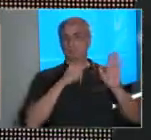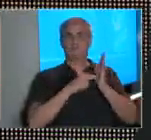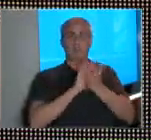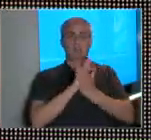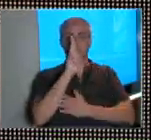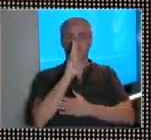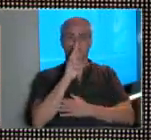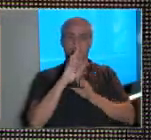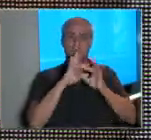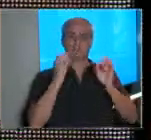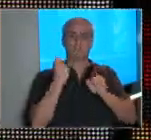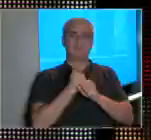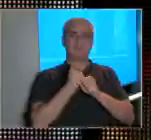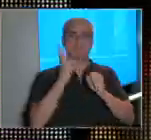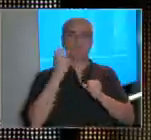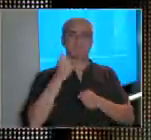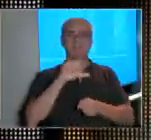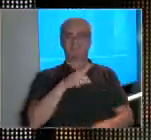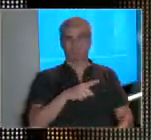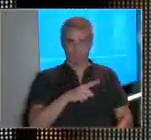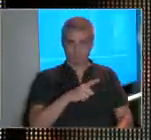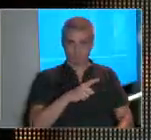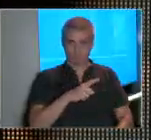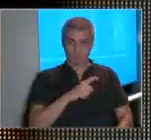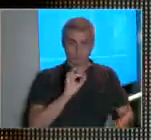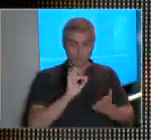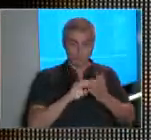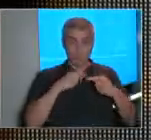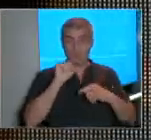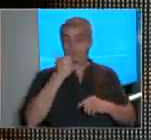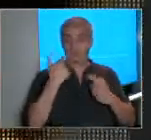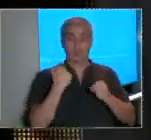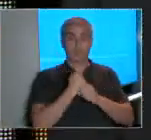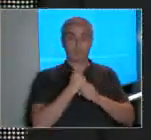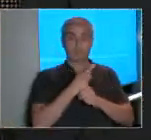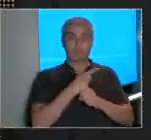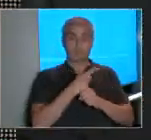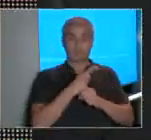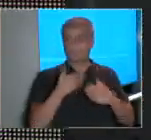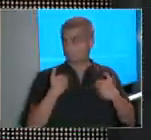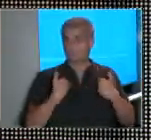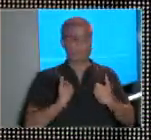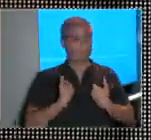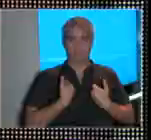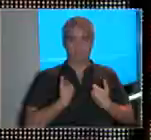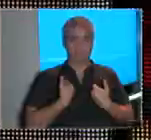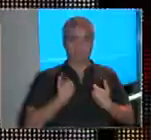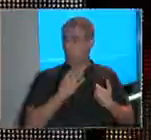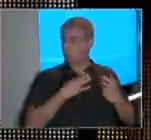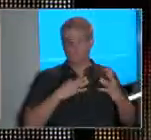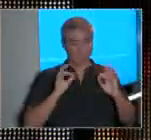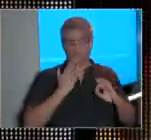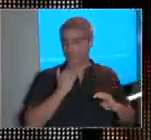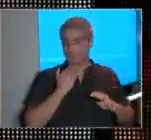בדצמבר נפתח מבצע עופרת יצוקה. ביום הראשון של המבצע, שלשמחתנו, לא נפגע בו